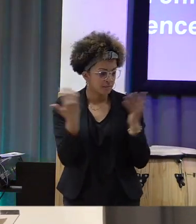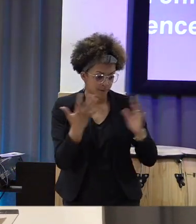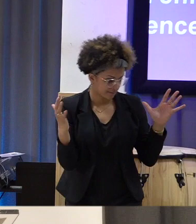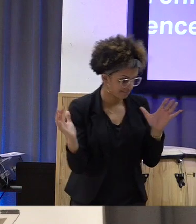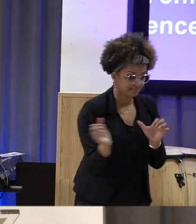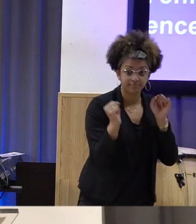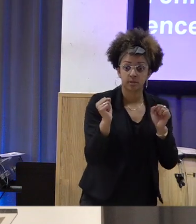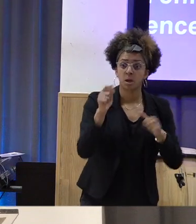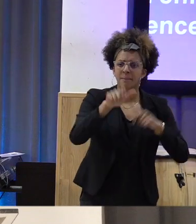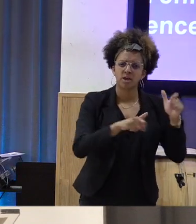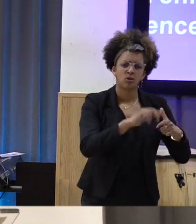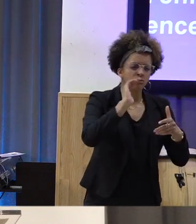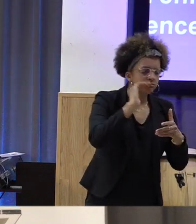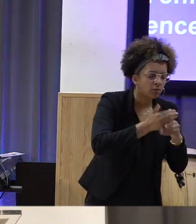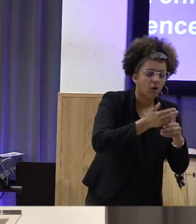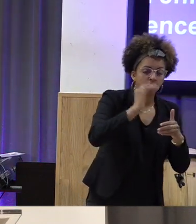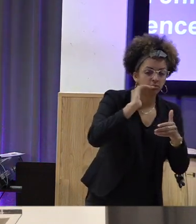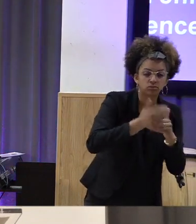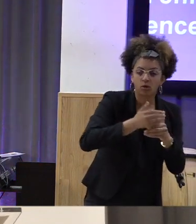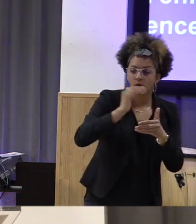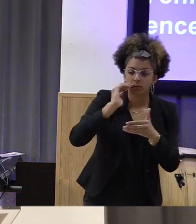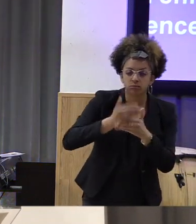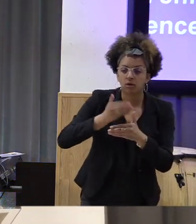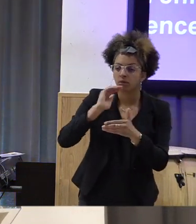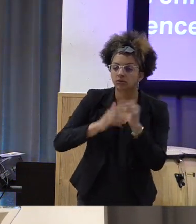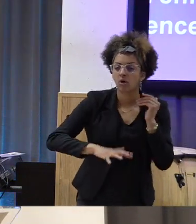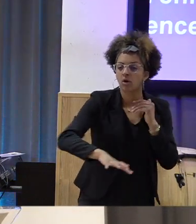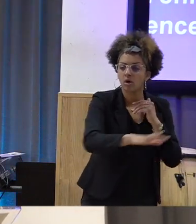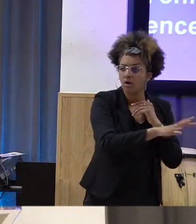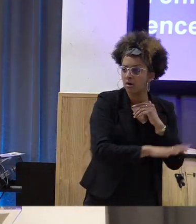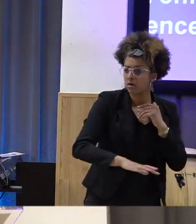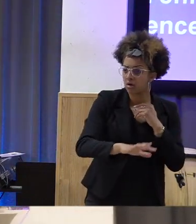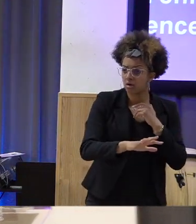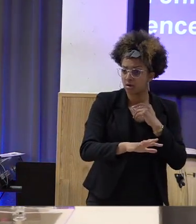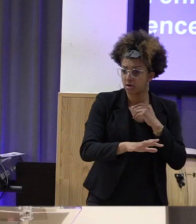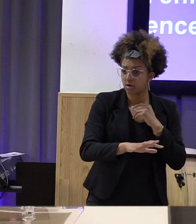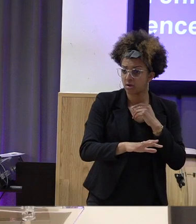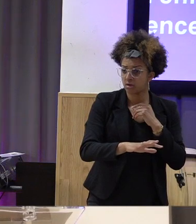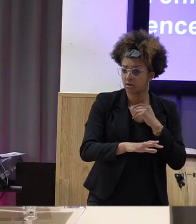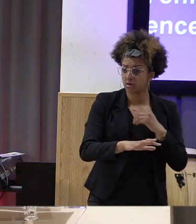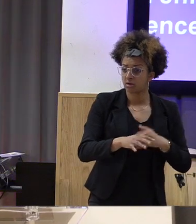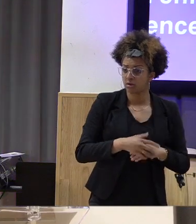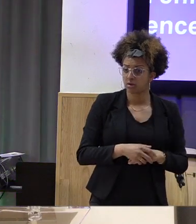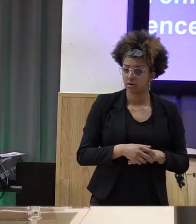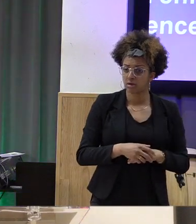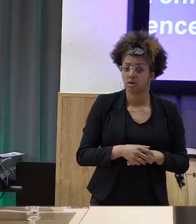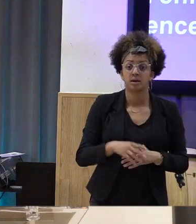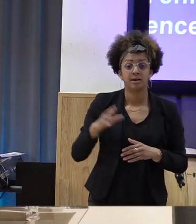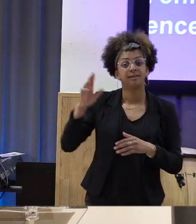hommes endormis dans une fausse sécurité diront alors paix et sûreté. Oh, il n'y a pas de paix.